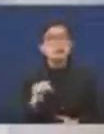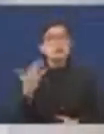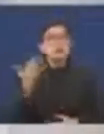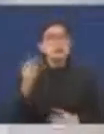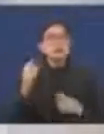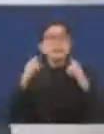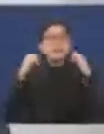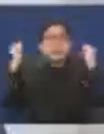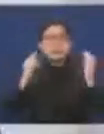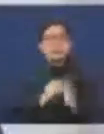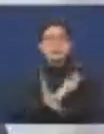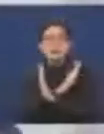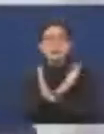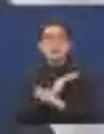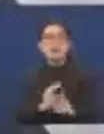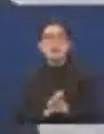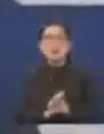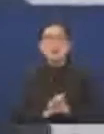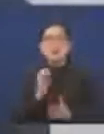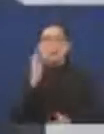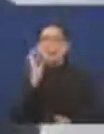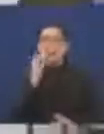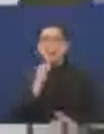kayak begini.